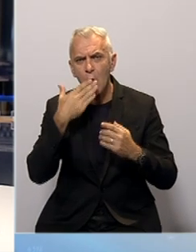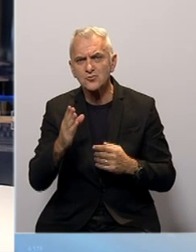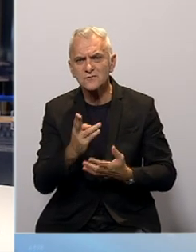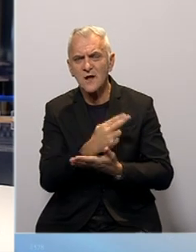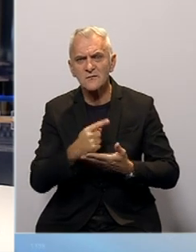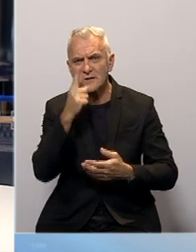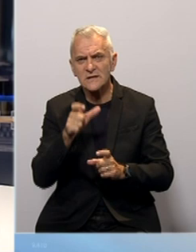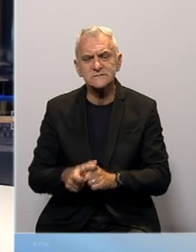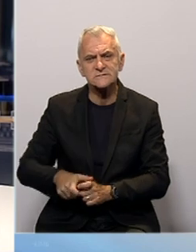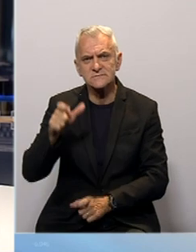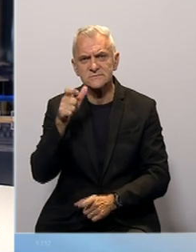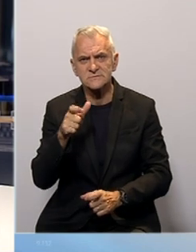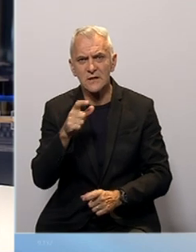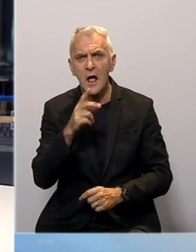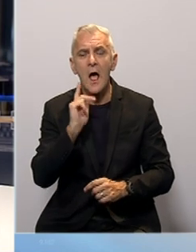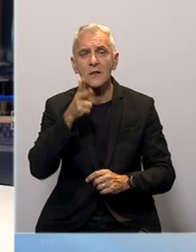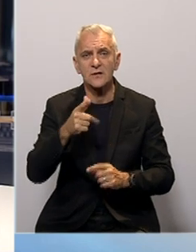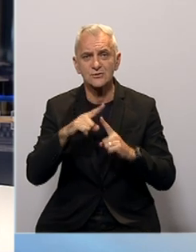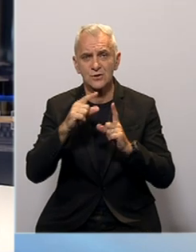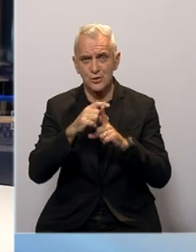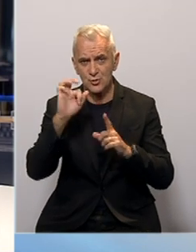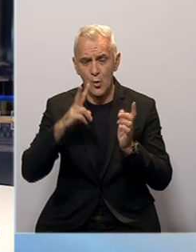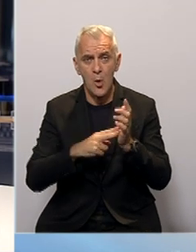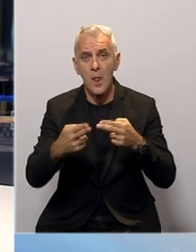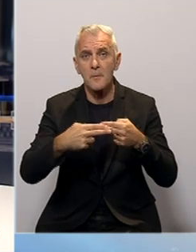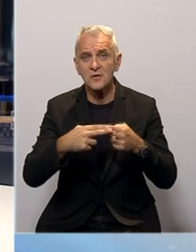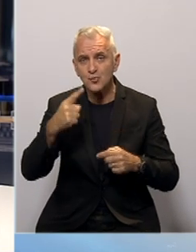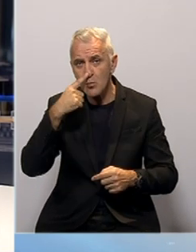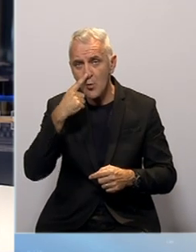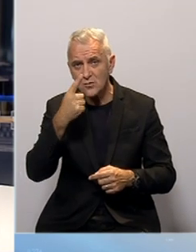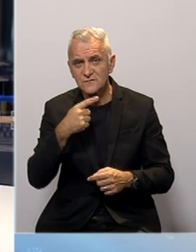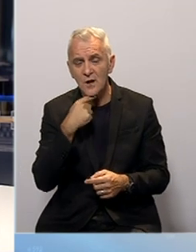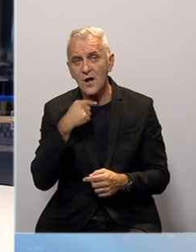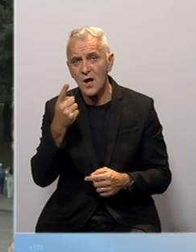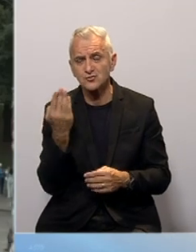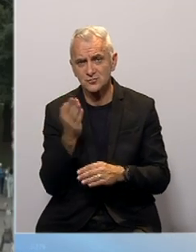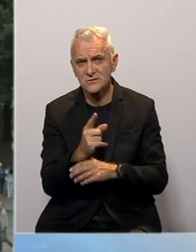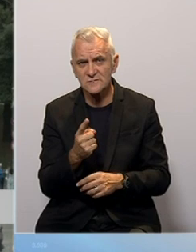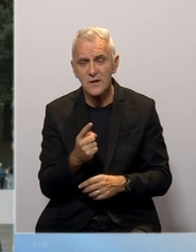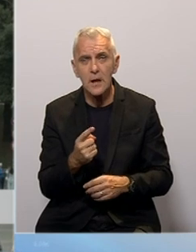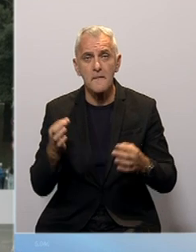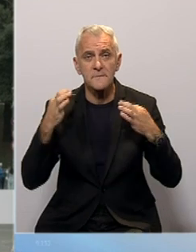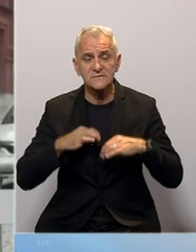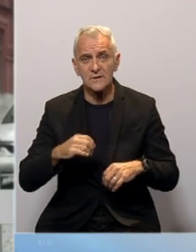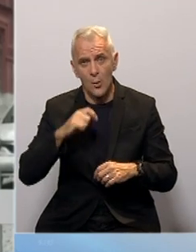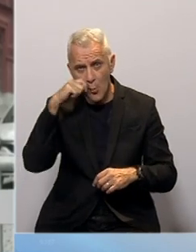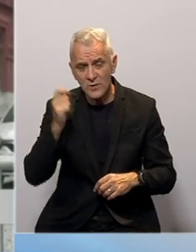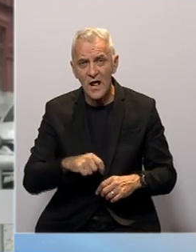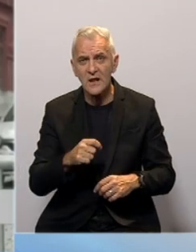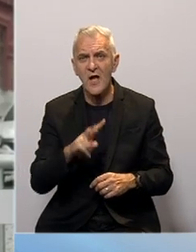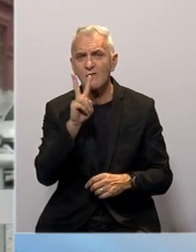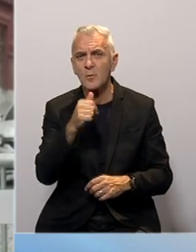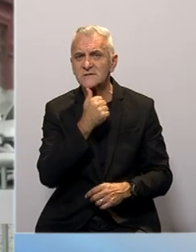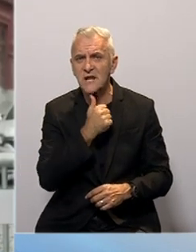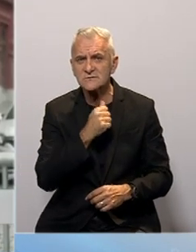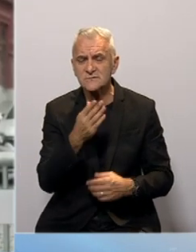i stambene zgrade, dok je treći dron oboren u blizini Moskve, saopštili su lokalni zvaničnici. Predsjednik Ukrajine Volodimir Zelenski